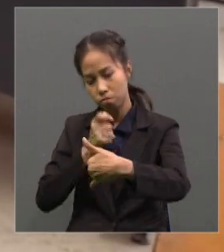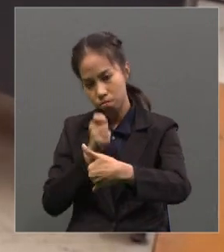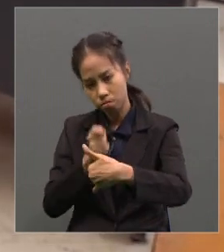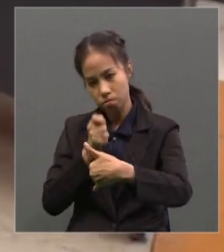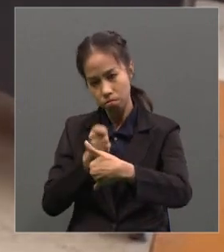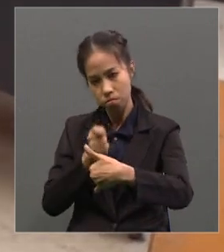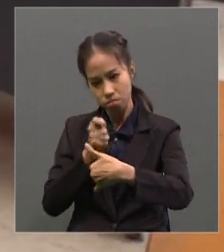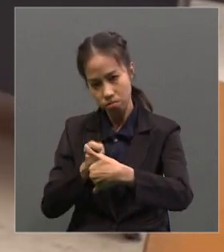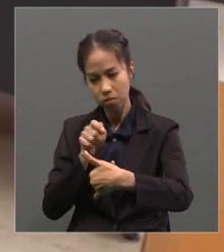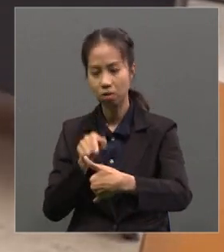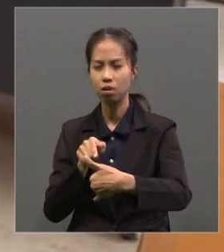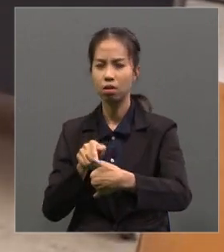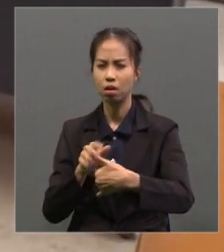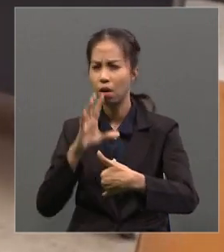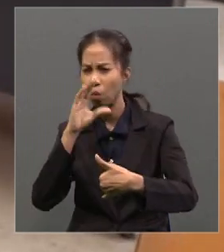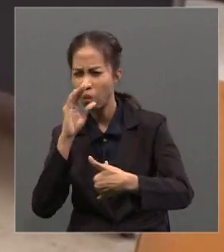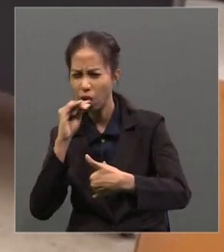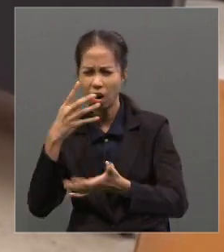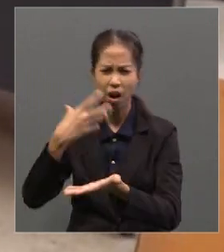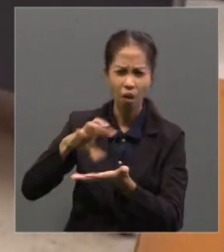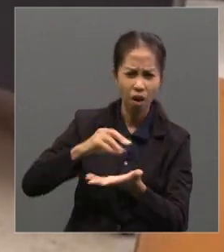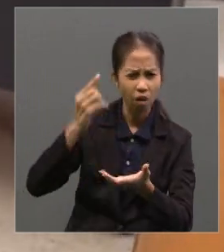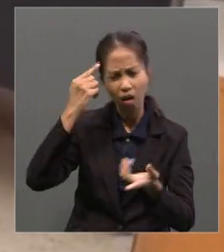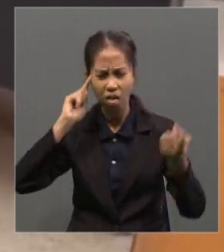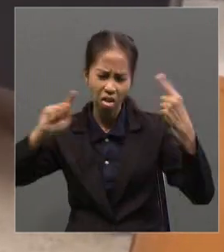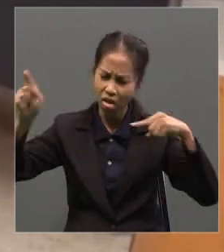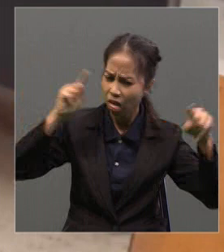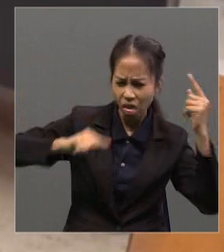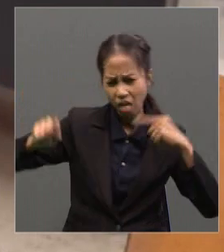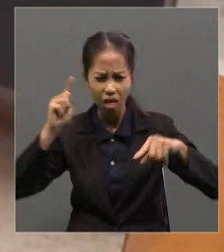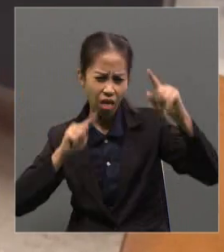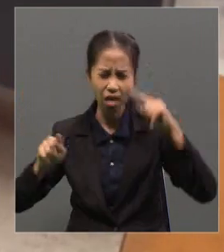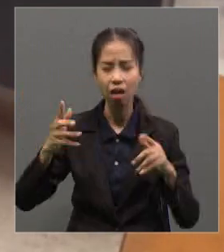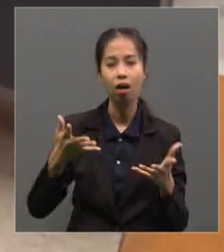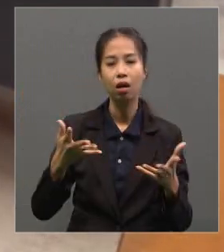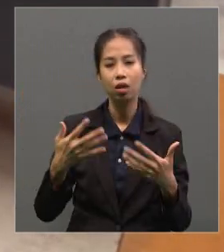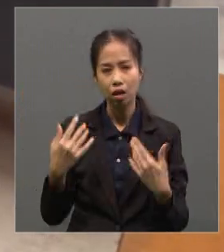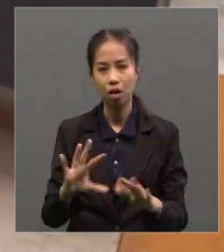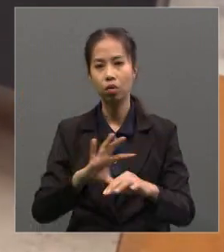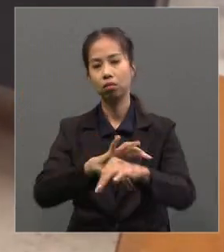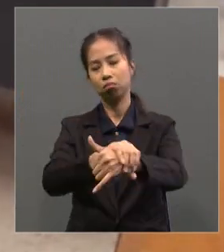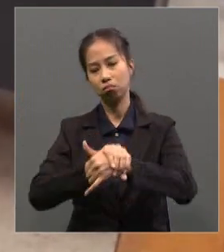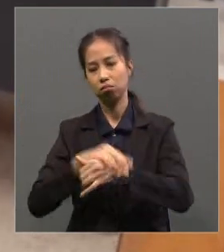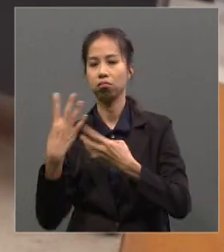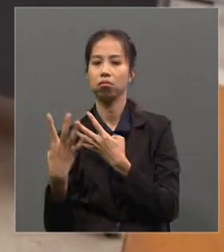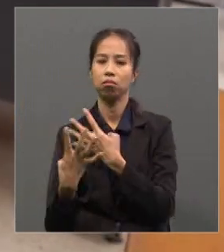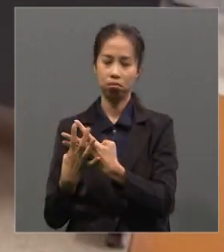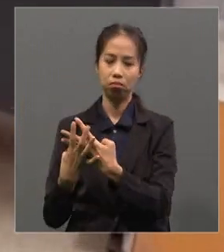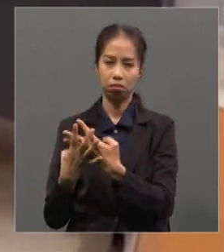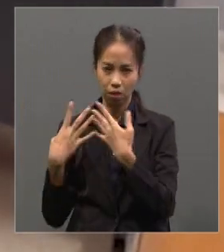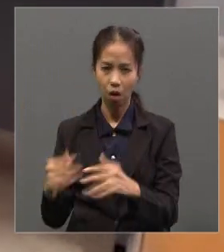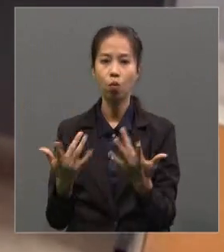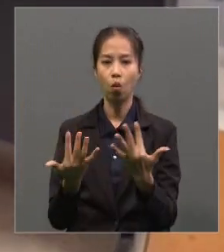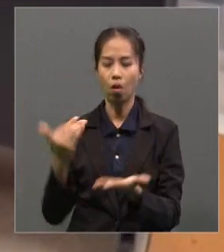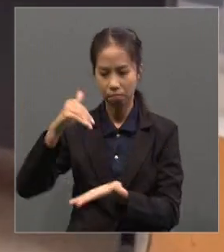สวนเนี่ยผู้ก่อเหตุก็มีลักษณะพูดจาวกไปวนมาไม่รู้เรื่องนะคะตำรวจจึงนำตัวเข้าห้องคุมขังเอาไว้ก่อนแล้วก็ค่อย